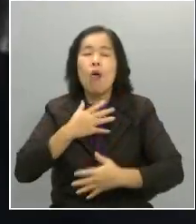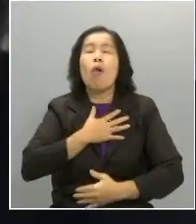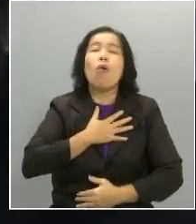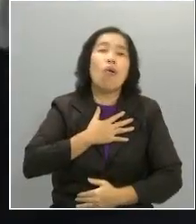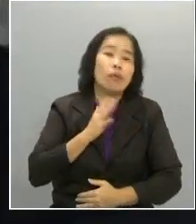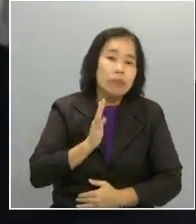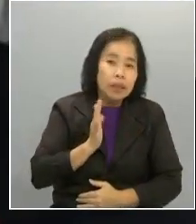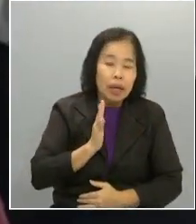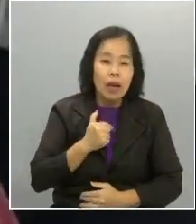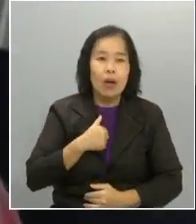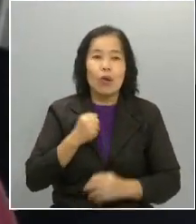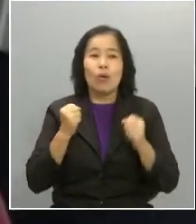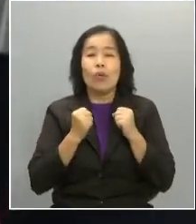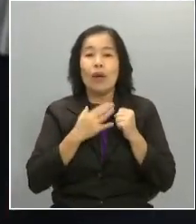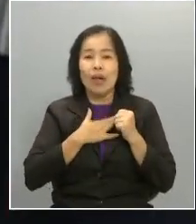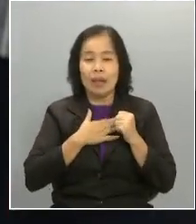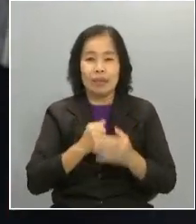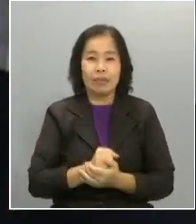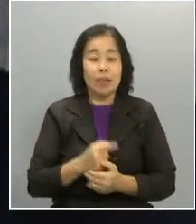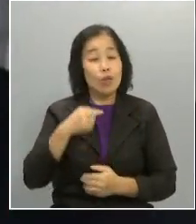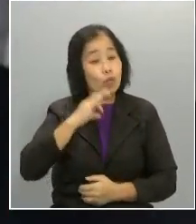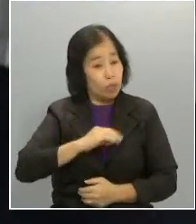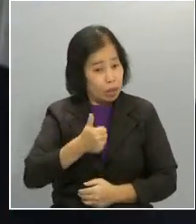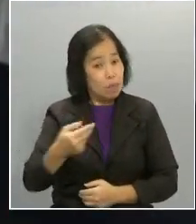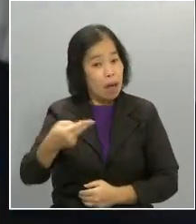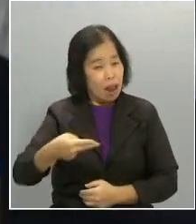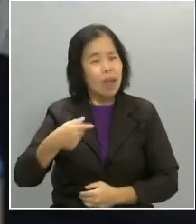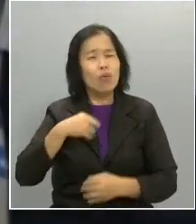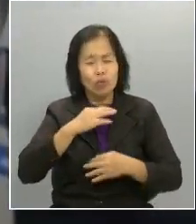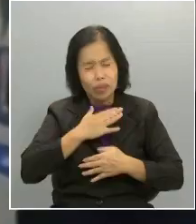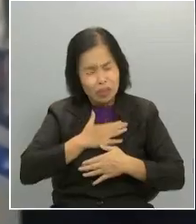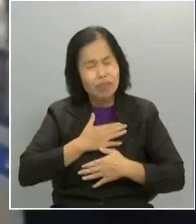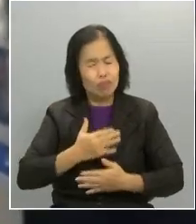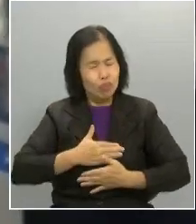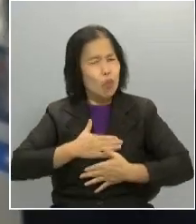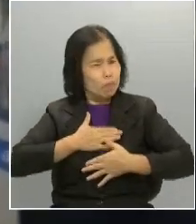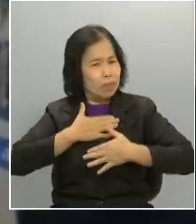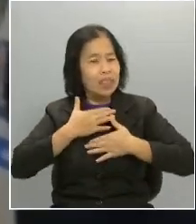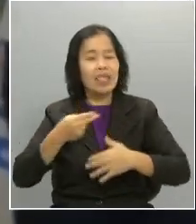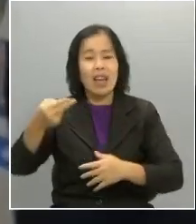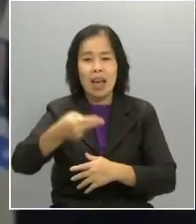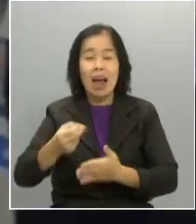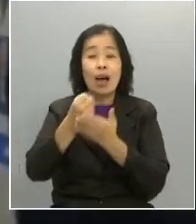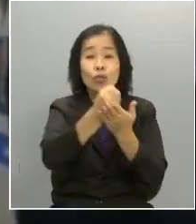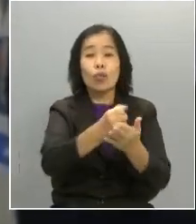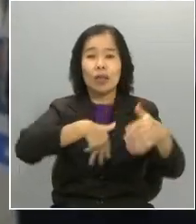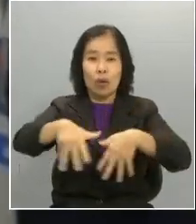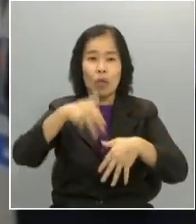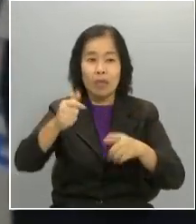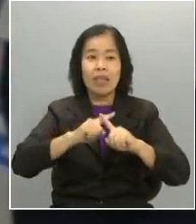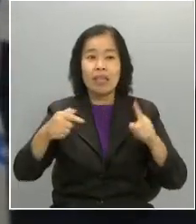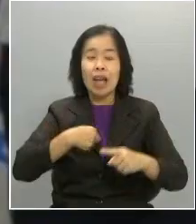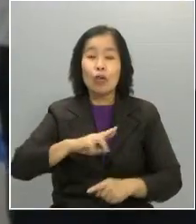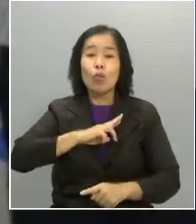พามาร ู้สึกยังไงที่หลานชาย ภูมิใจดีใจค่ะแล้วก็ตกใจไม่คิดว่าหลานตัวเองจะ